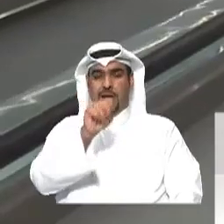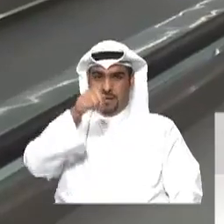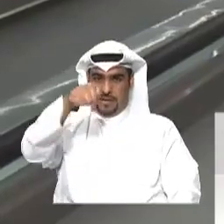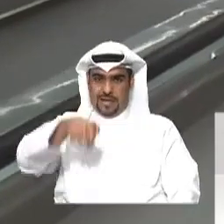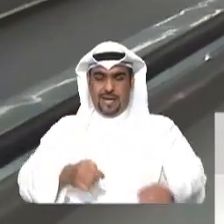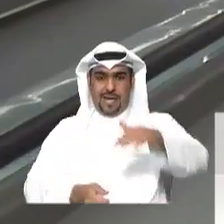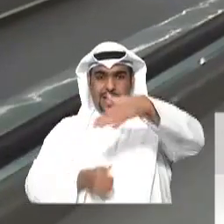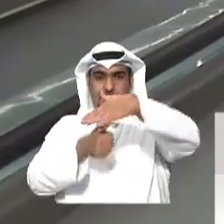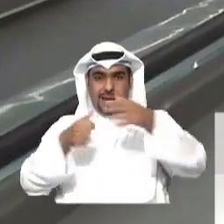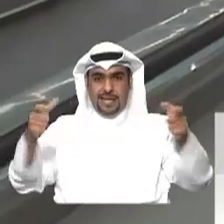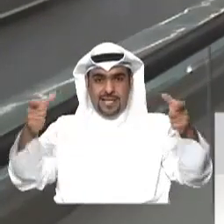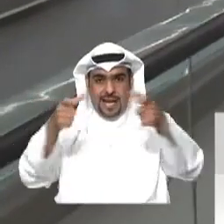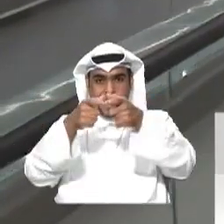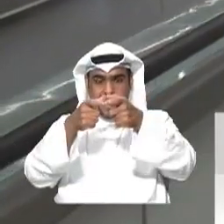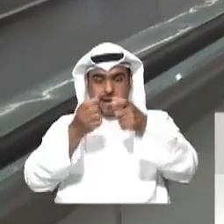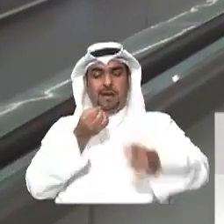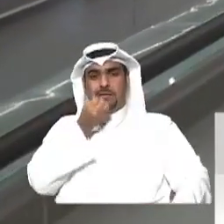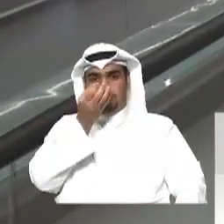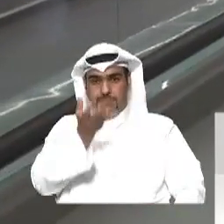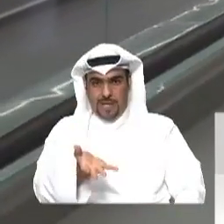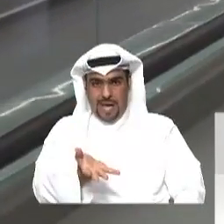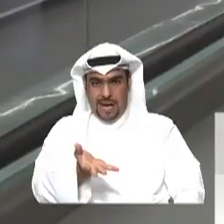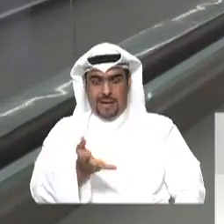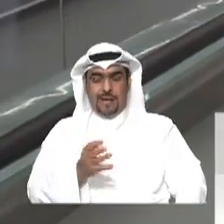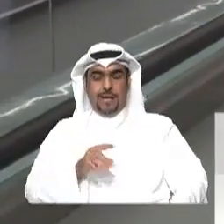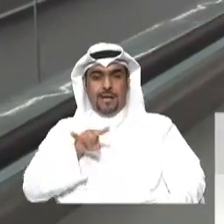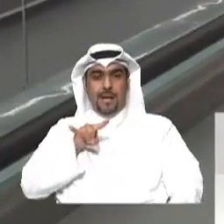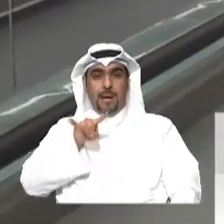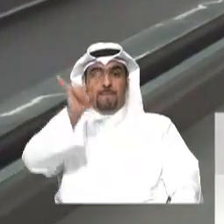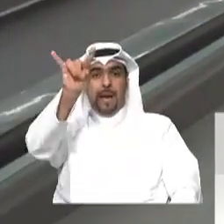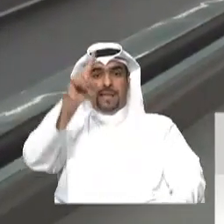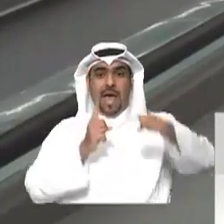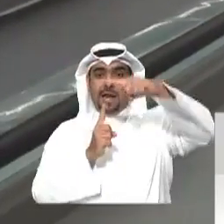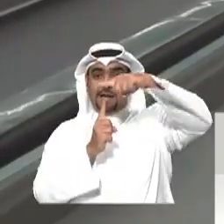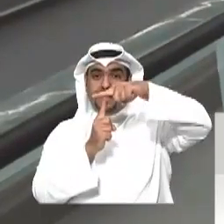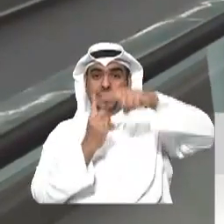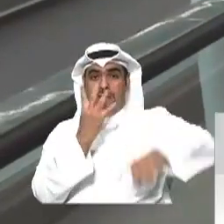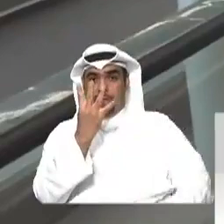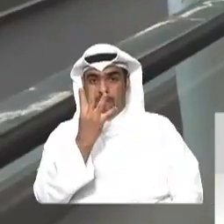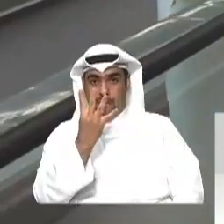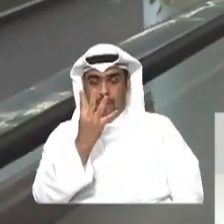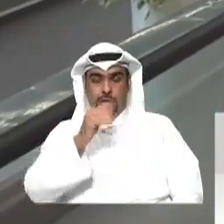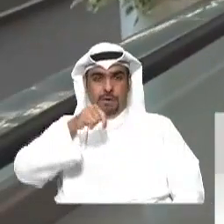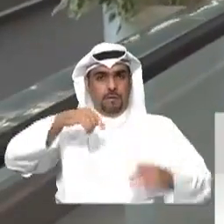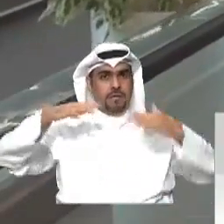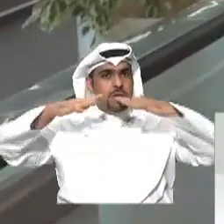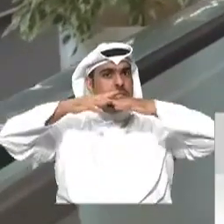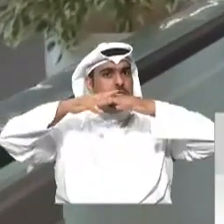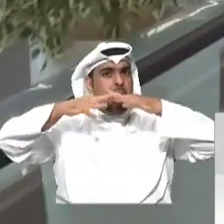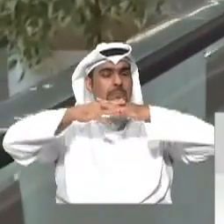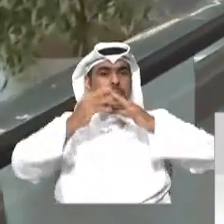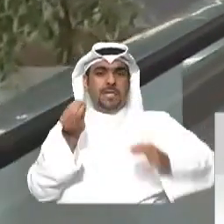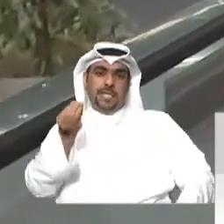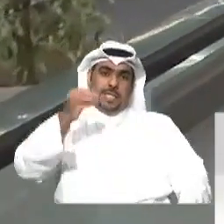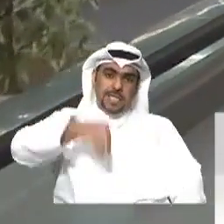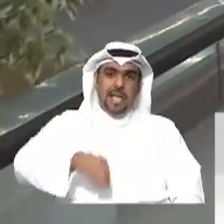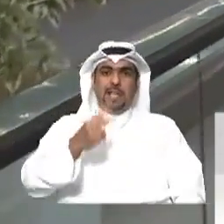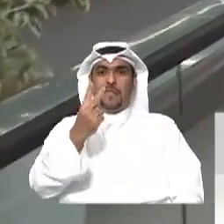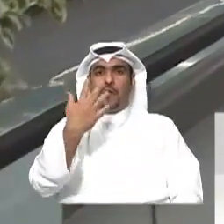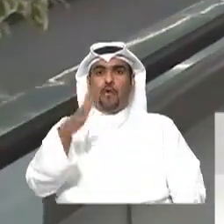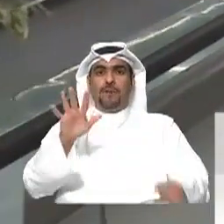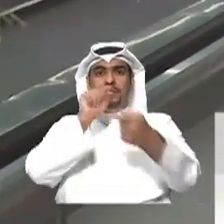شهد مبنى مطار الكويت الدولي تي فور شهيد ارتفاعا في حركه المسافرين بنسبه 52%